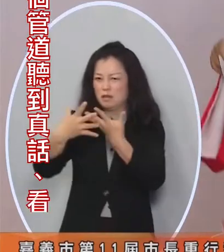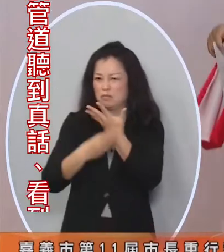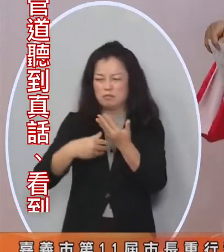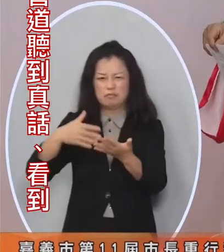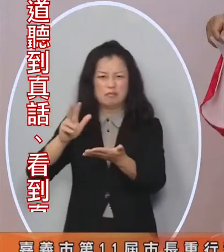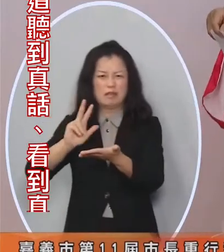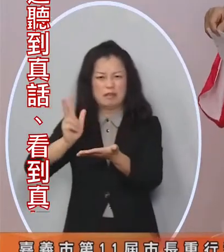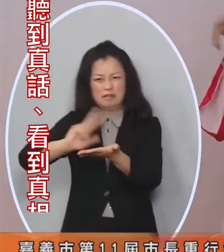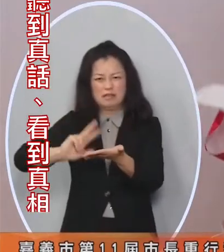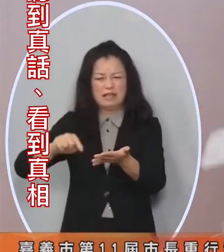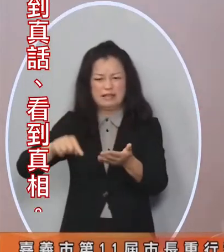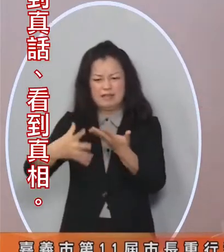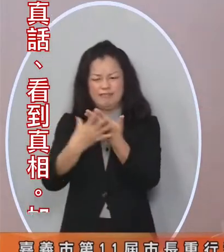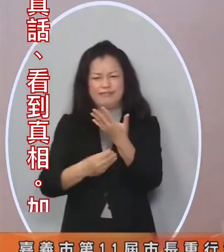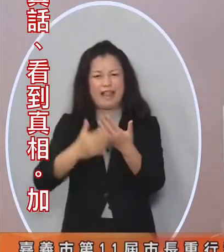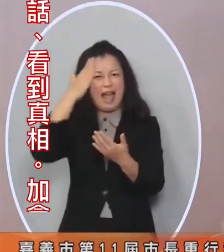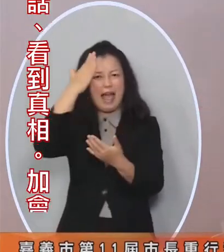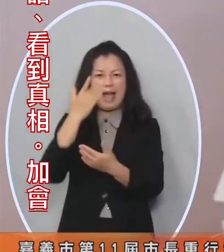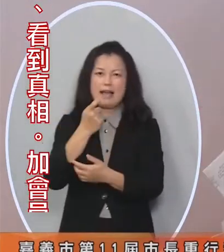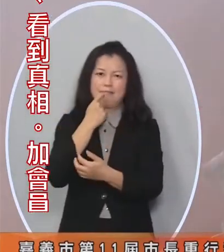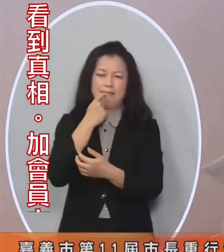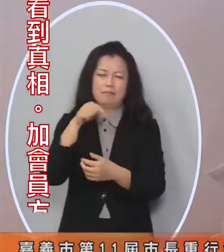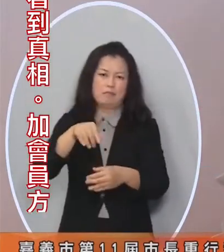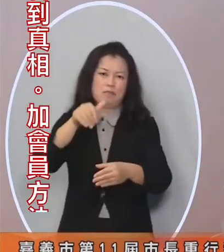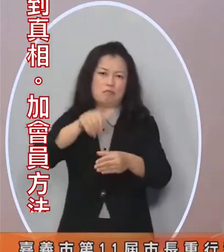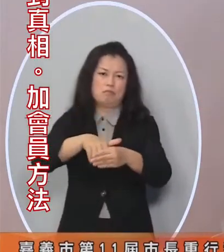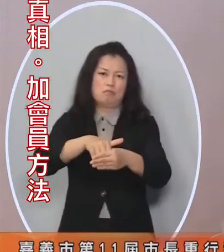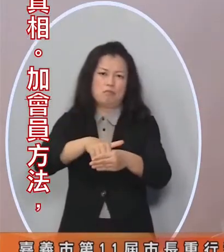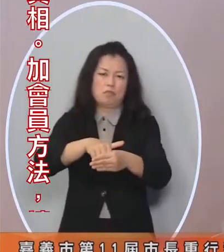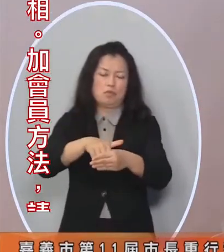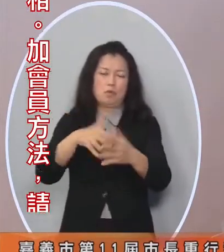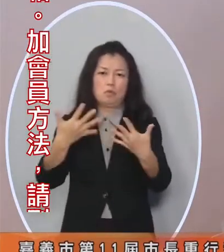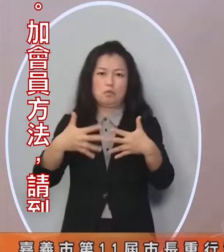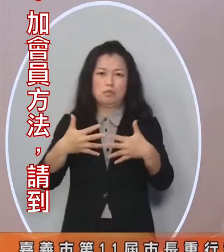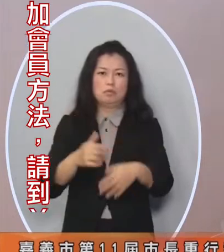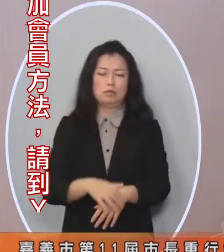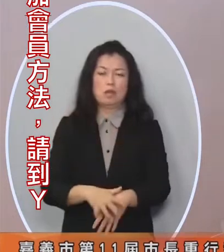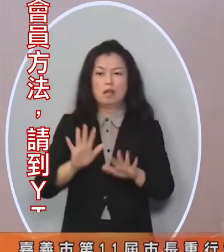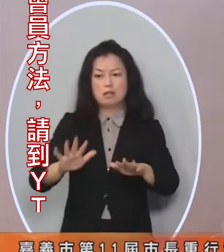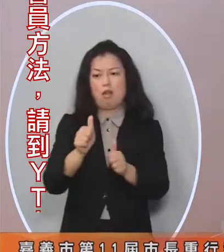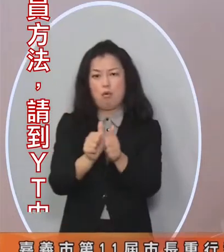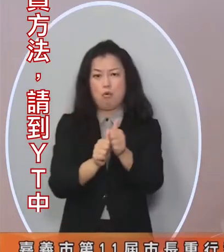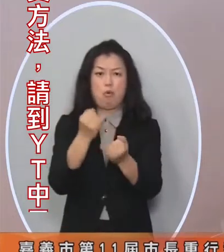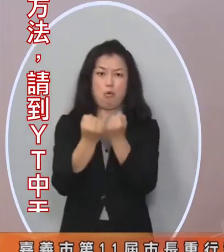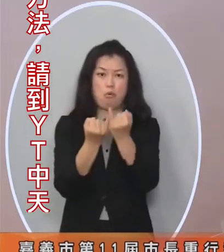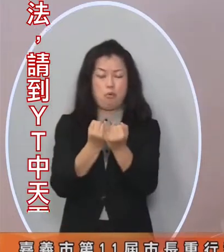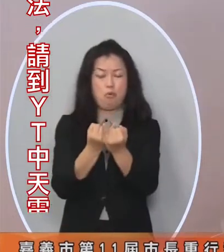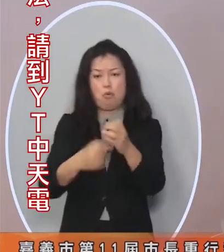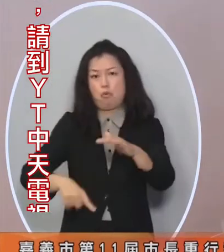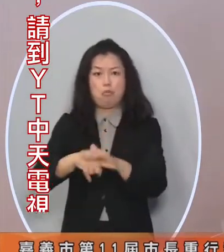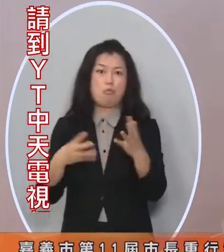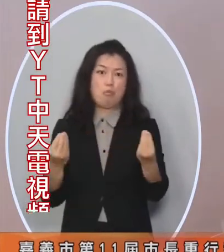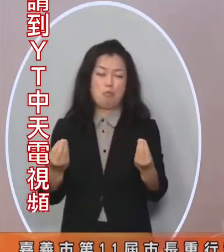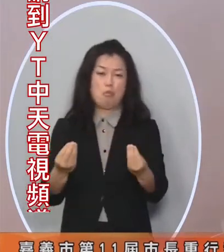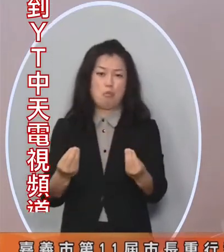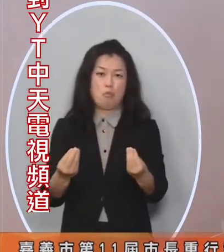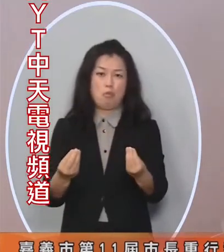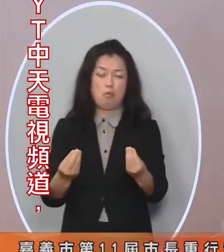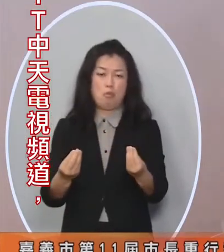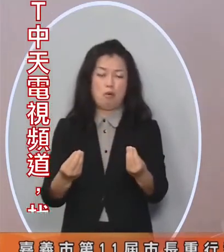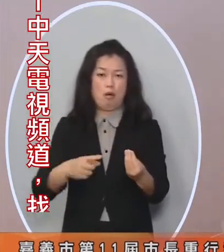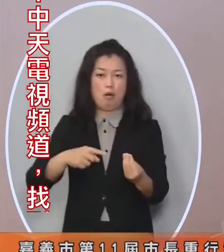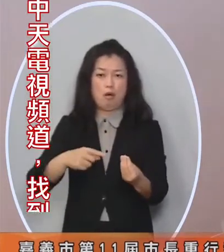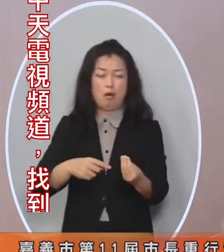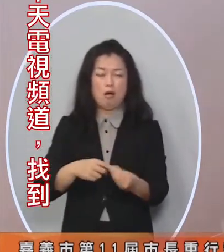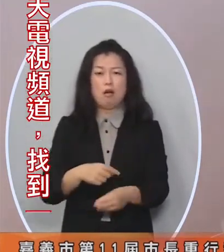不要把我印成黑白哈，我们这个一定有选票的问题哈。这个同性恋都合法了，办这个通奸也除罪化，为什